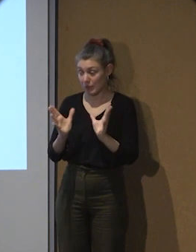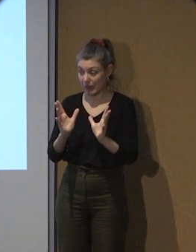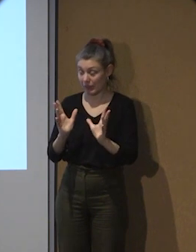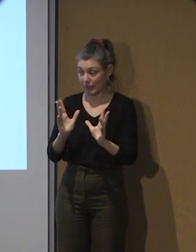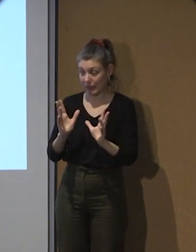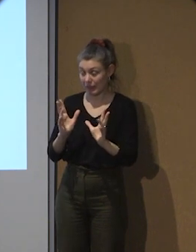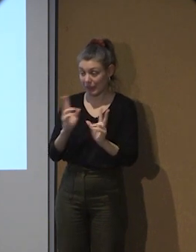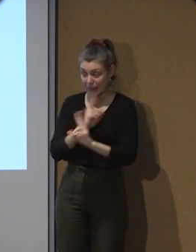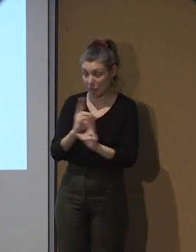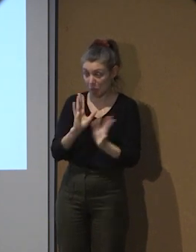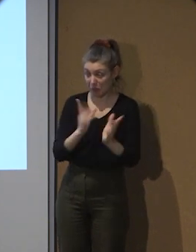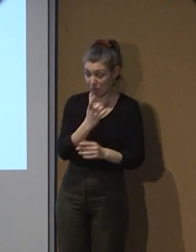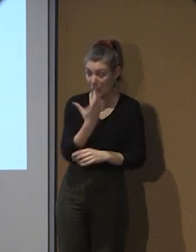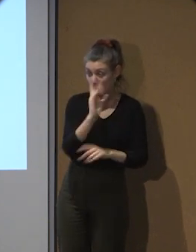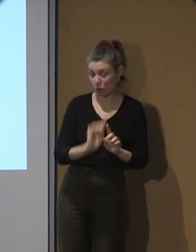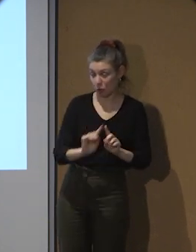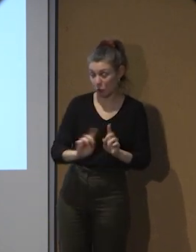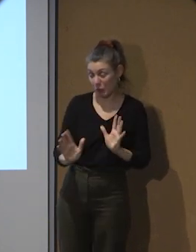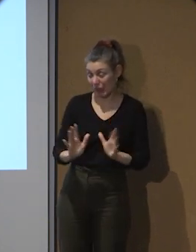d'asthme. merci beaucoup.